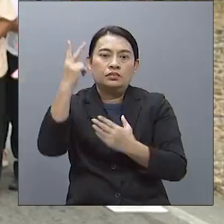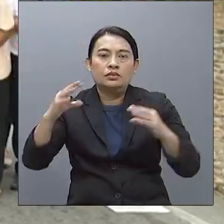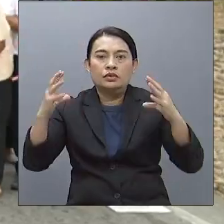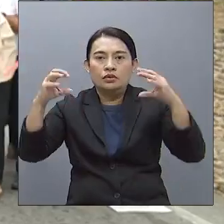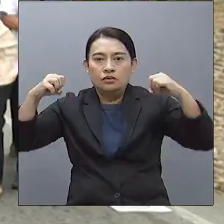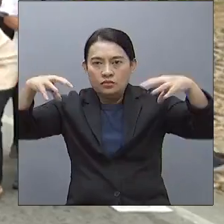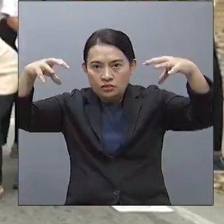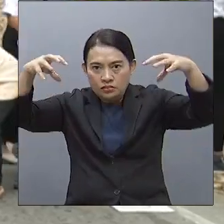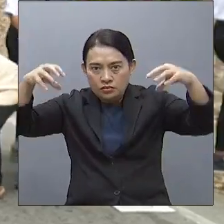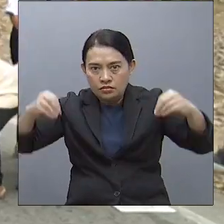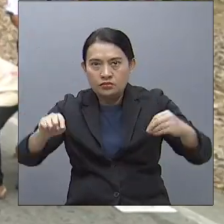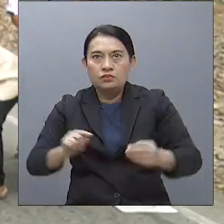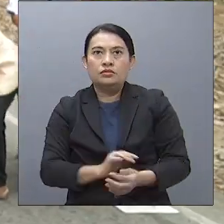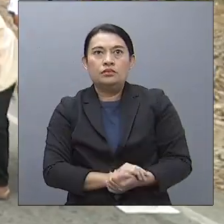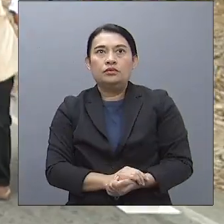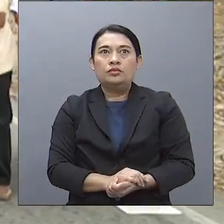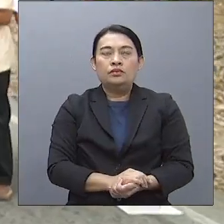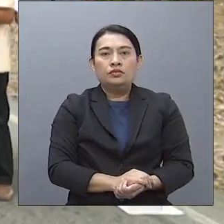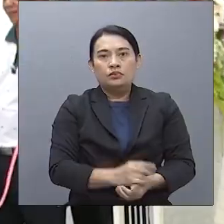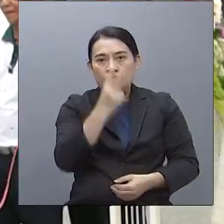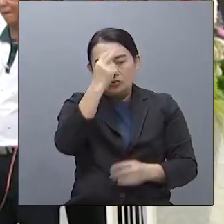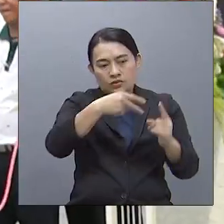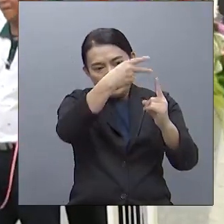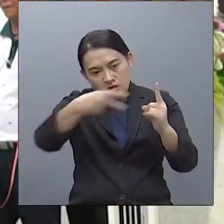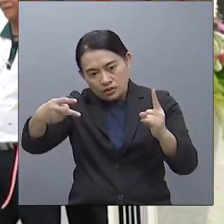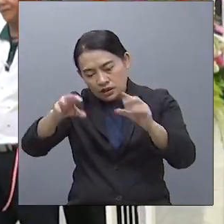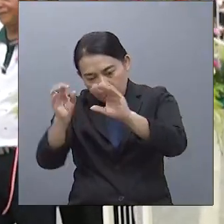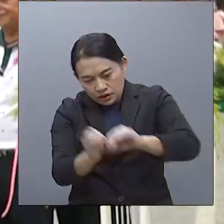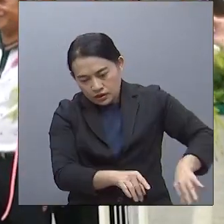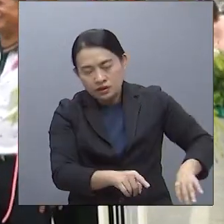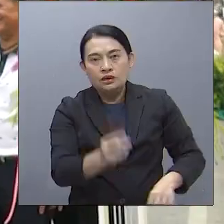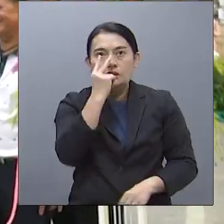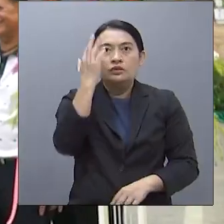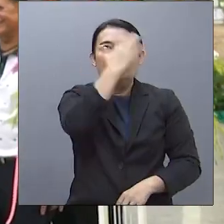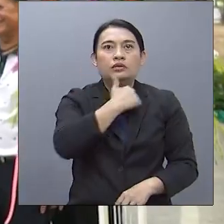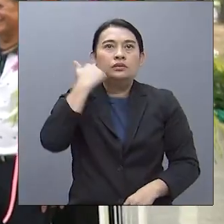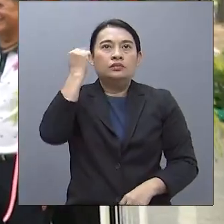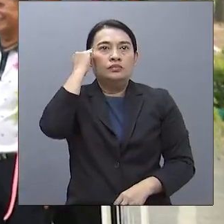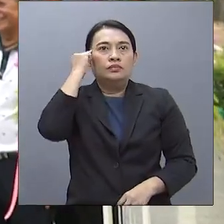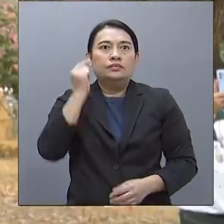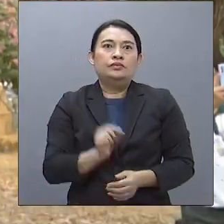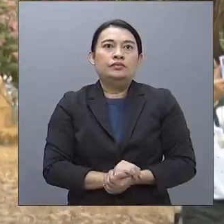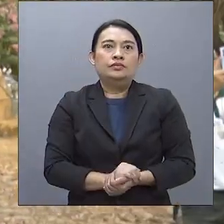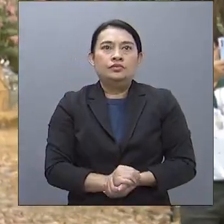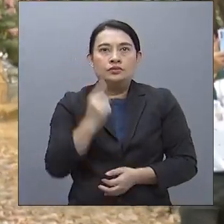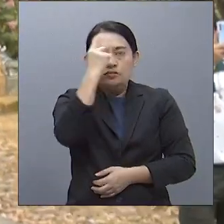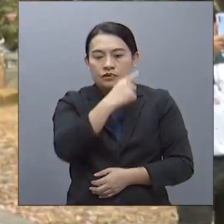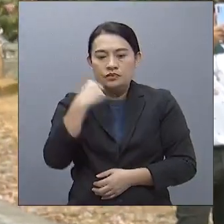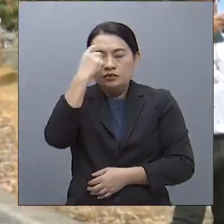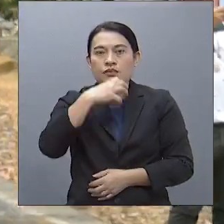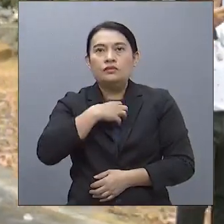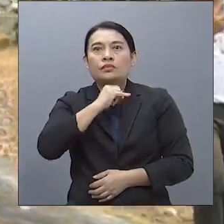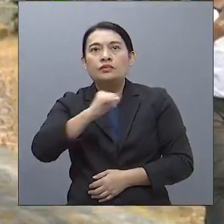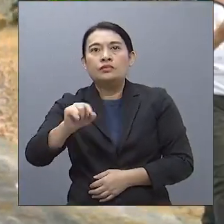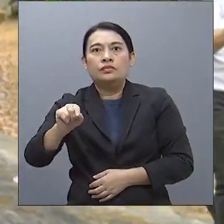คือถ้าเกิดเอาเสาไฟเนี่ยสายไฟลงดินผมว่าจะยิ่งได้อีกมุมนะ ใช ่นะฮะ ค่ะนะก็ใครอยากไปนะคุณผู้ชมคะก็